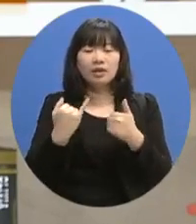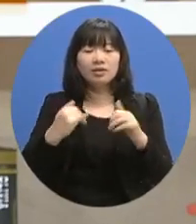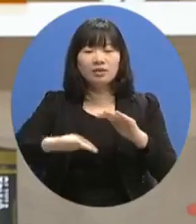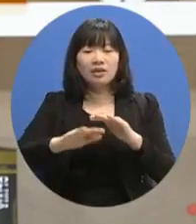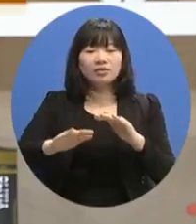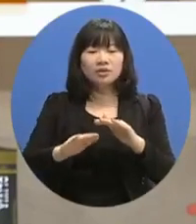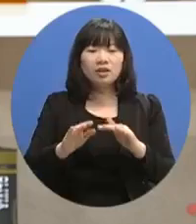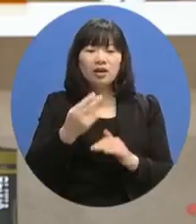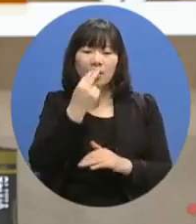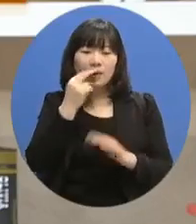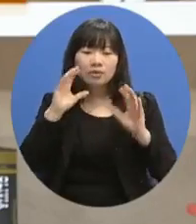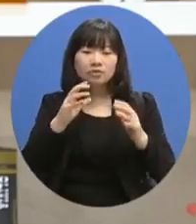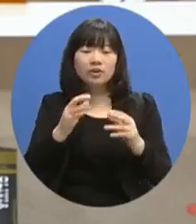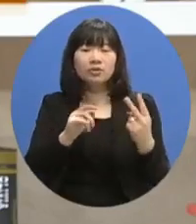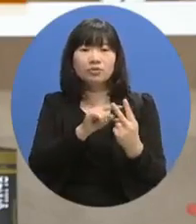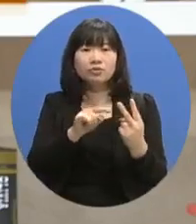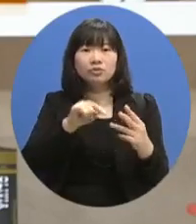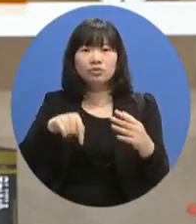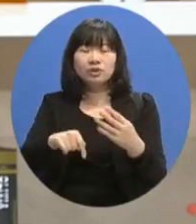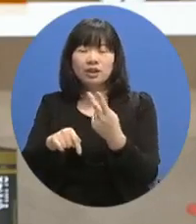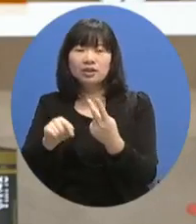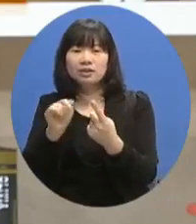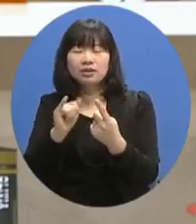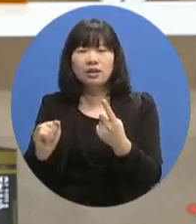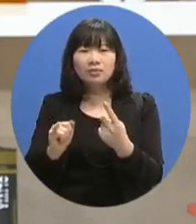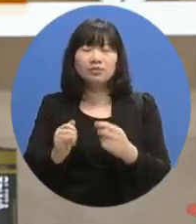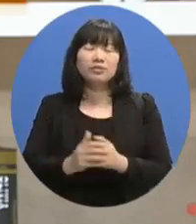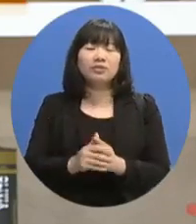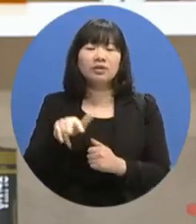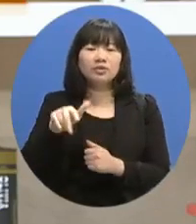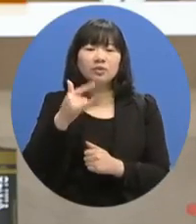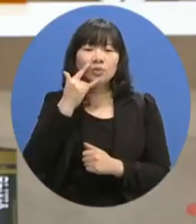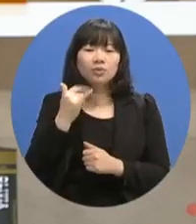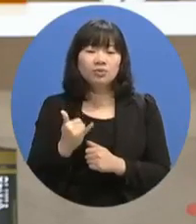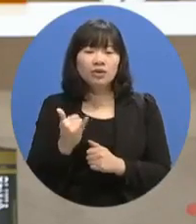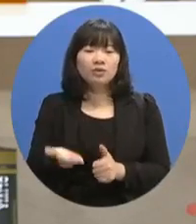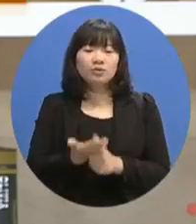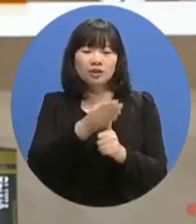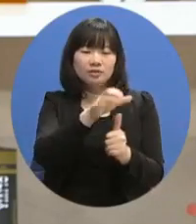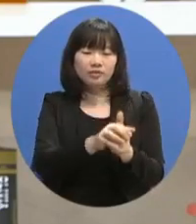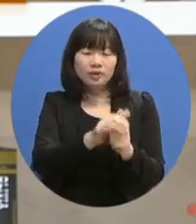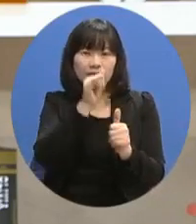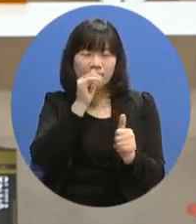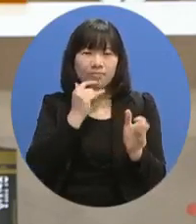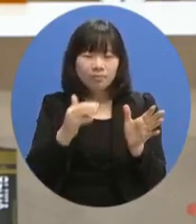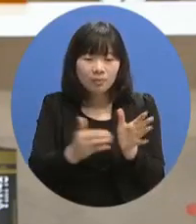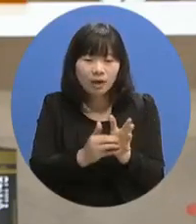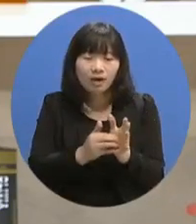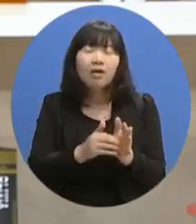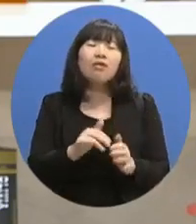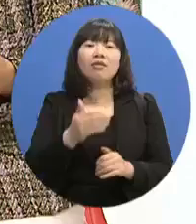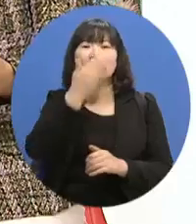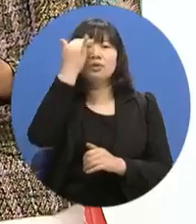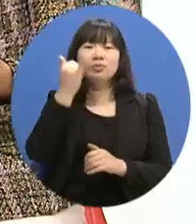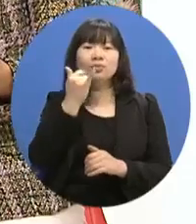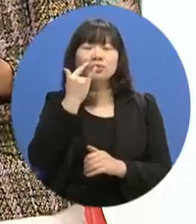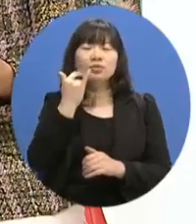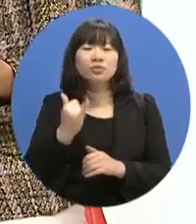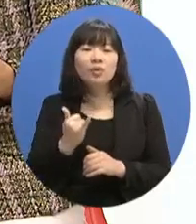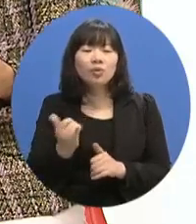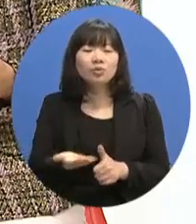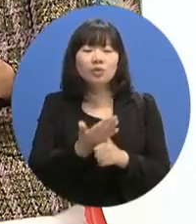영유아 2명 중에 1명이 조부모가 육아를 전담하는 것으로 나타났다고 합니다. 아유, 그러니까 조부모 육아